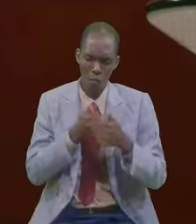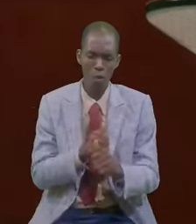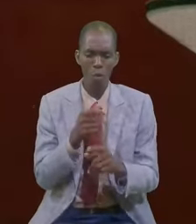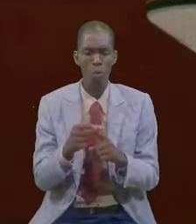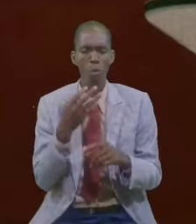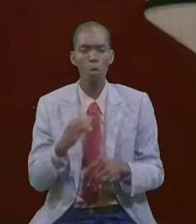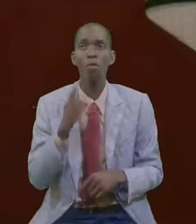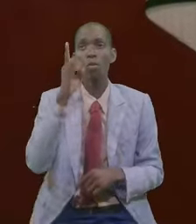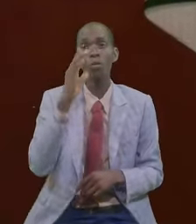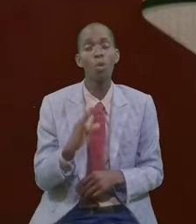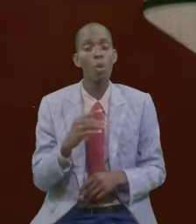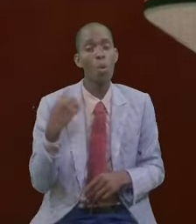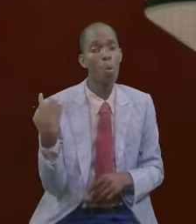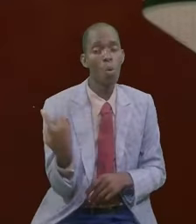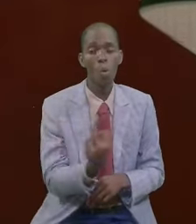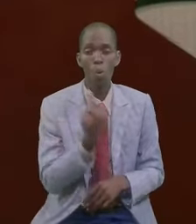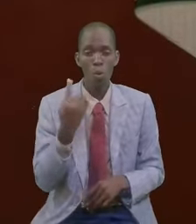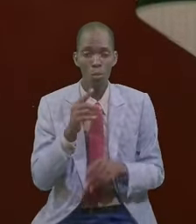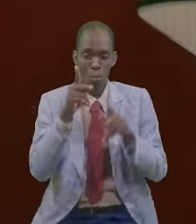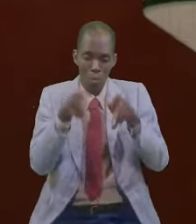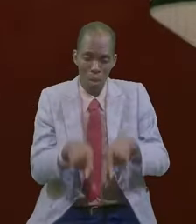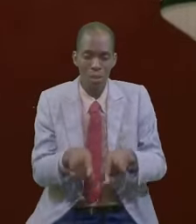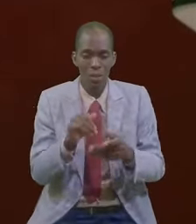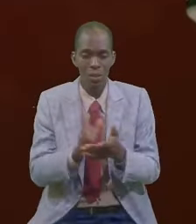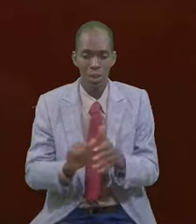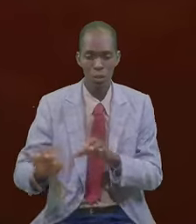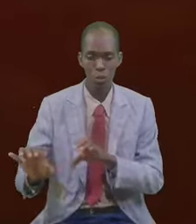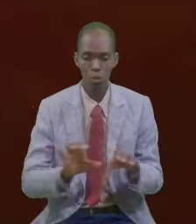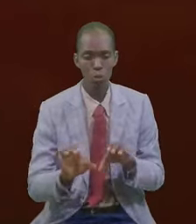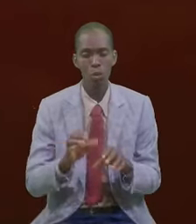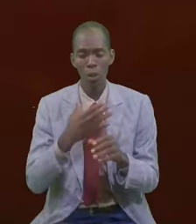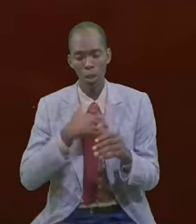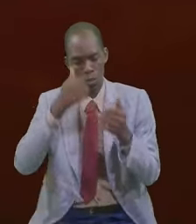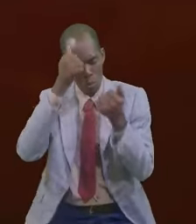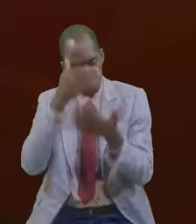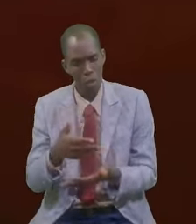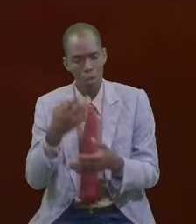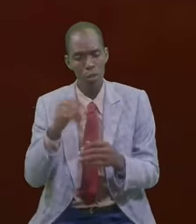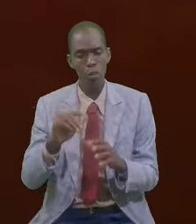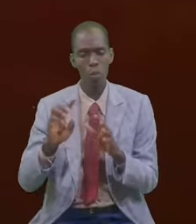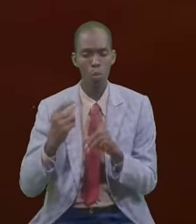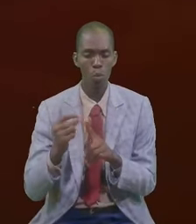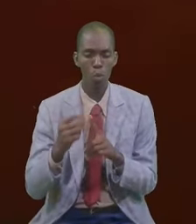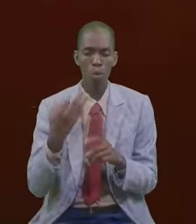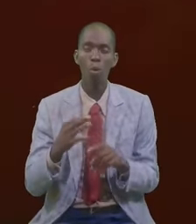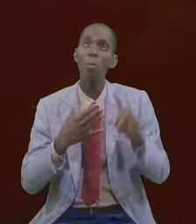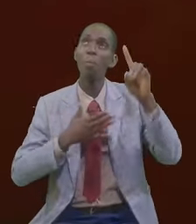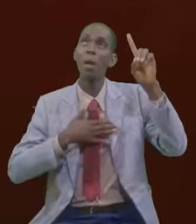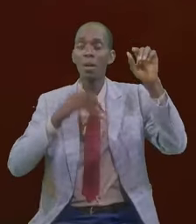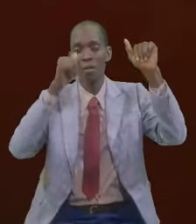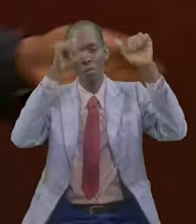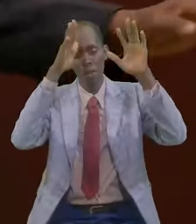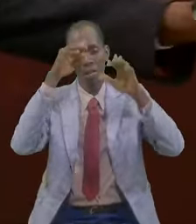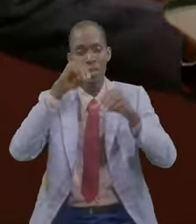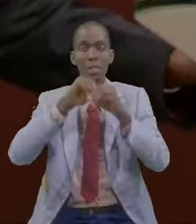faire, pour pratiquer la parole, mais celui-là seul qui fait la volonté de mon Père qui est dans